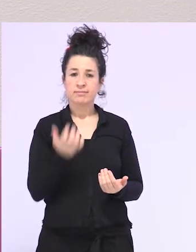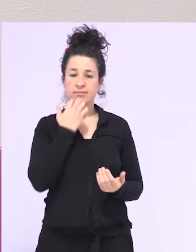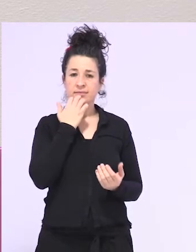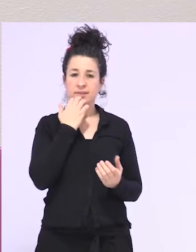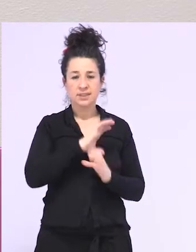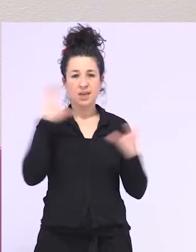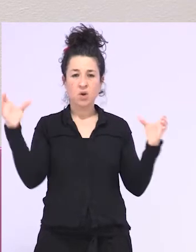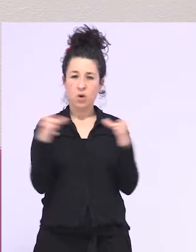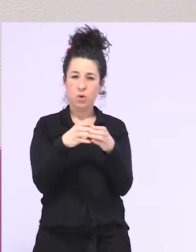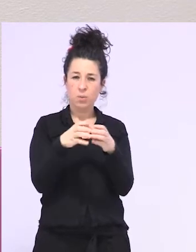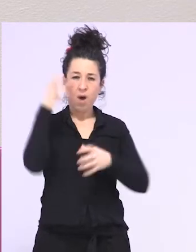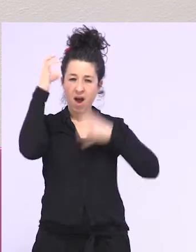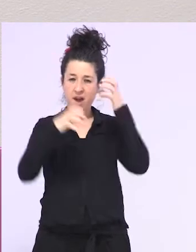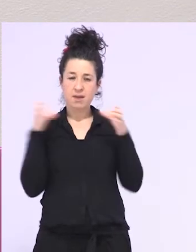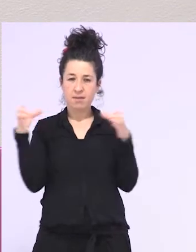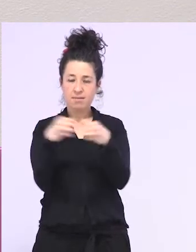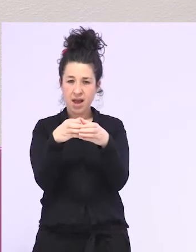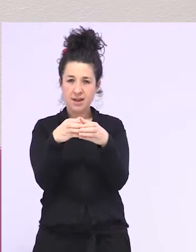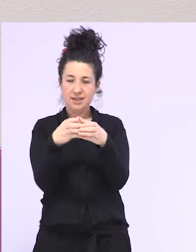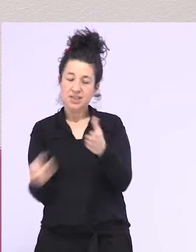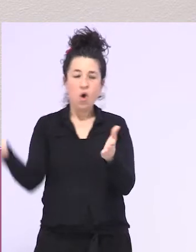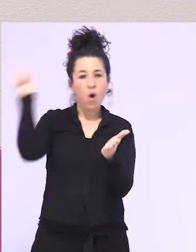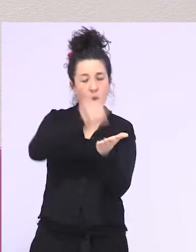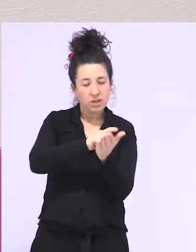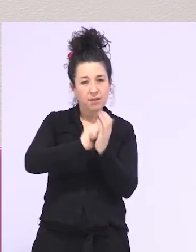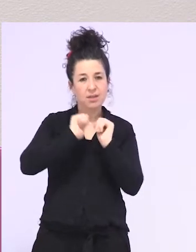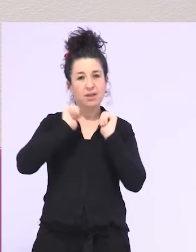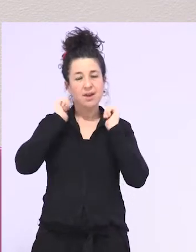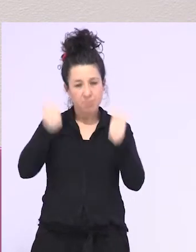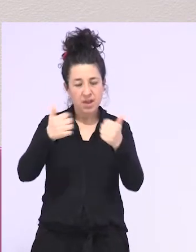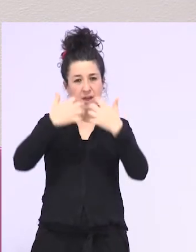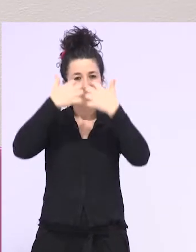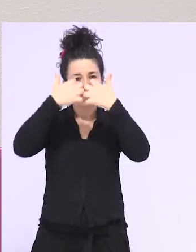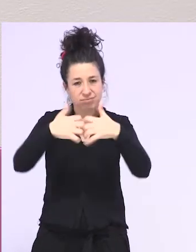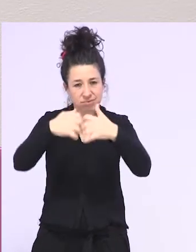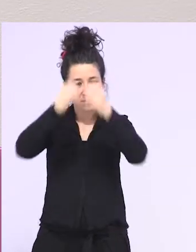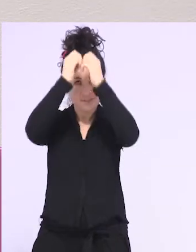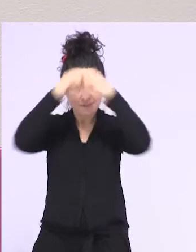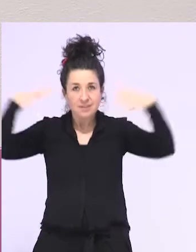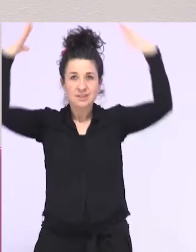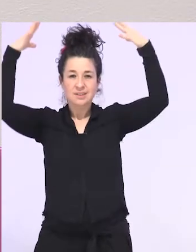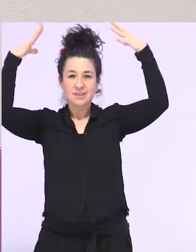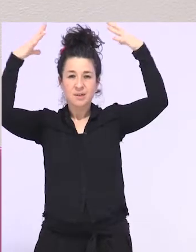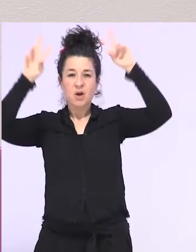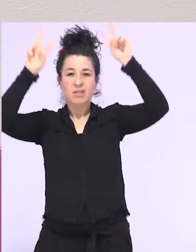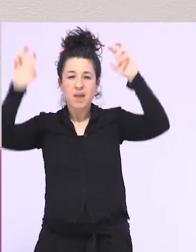batekin, ari gara berriro berraktibatzen iruditeria guzti hori esan dedana, ez? Instinto